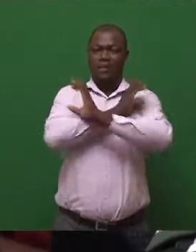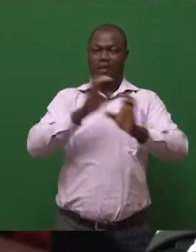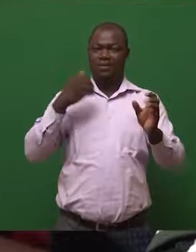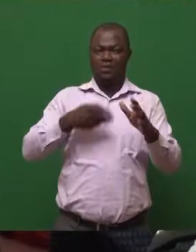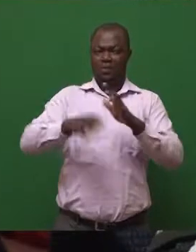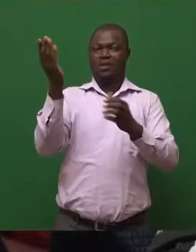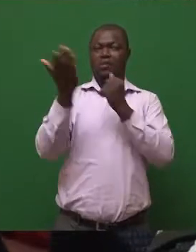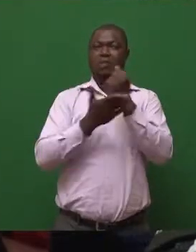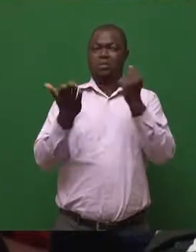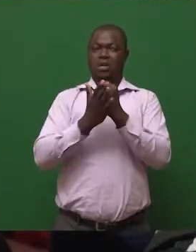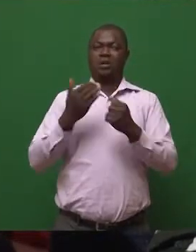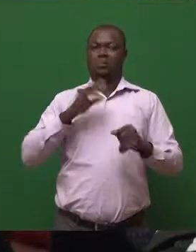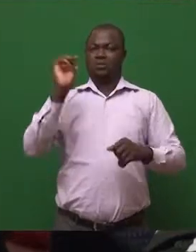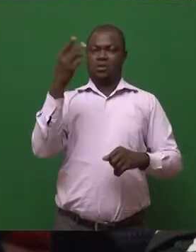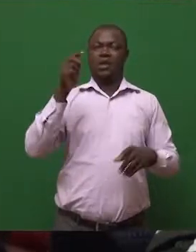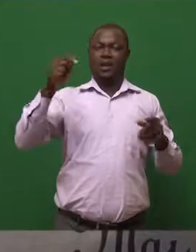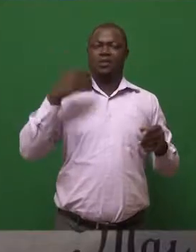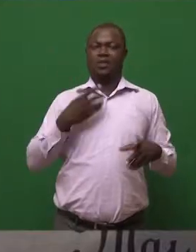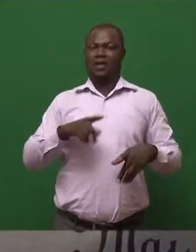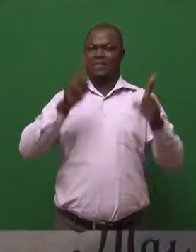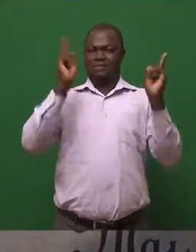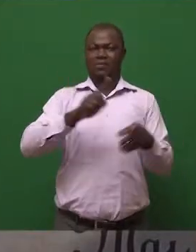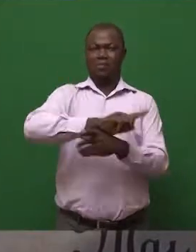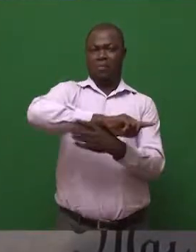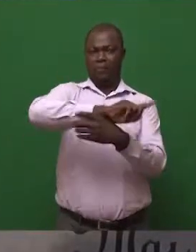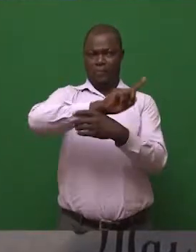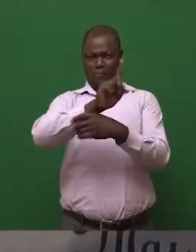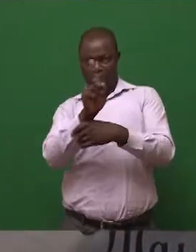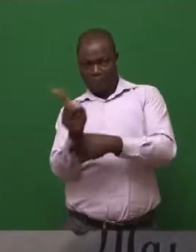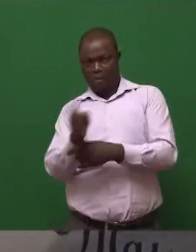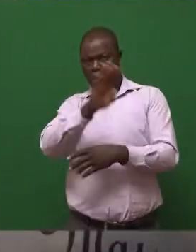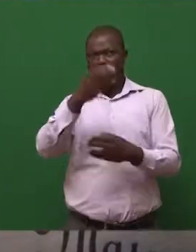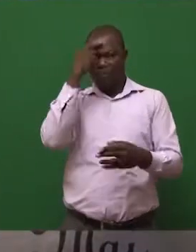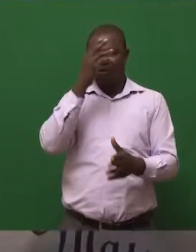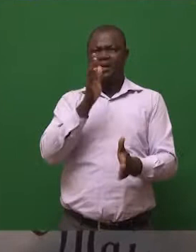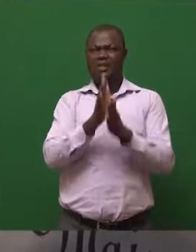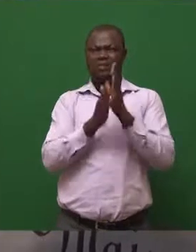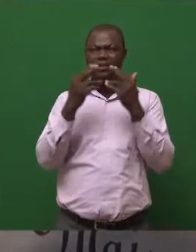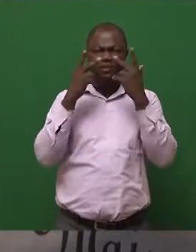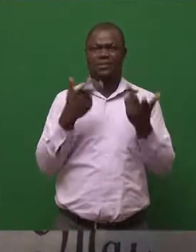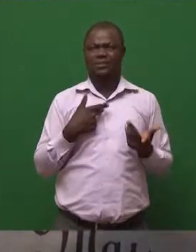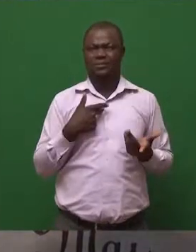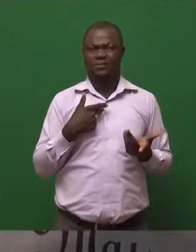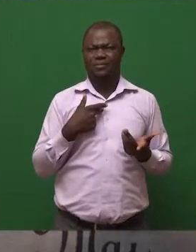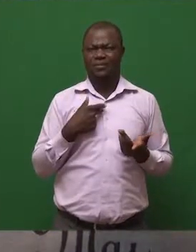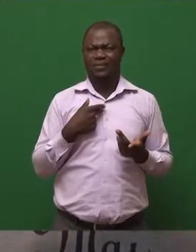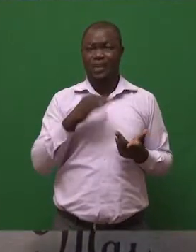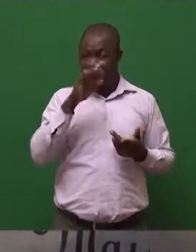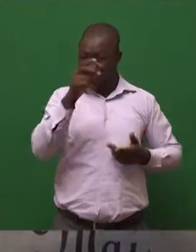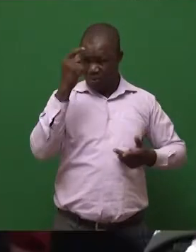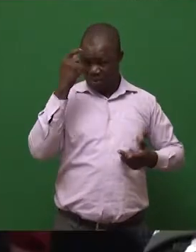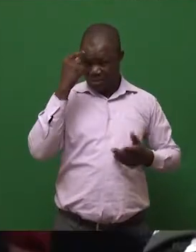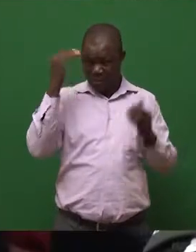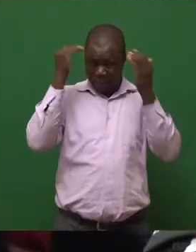kwandanjienda kana kungave kuguruve kana kungave kulupani iyezvino izvi ndaakumhanya nokuti hapana achandiona ukaona uchiine mweya